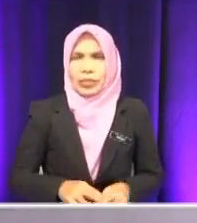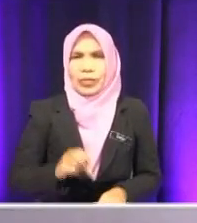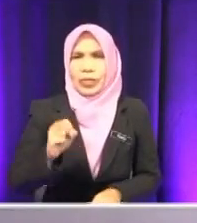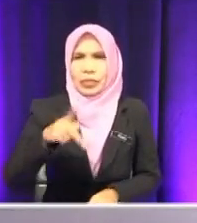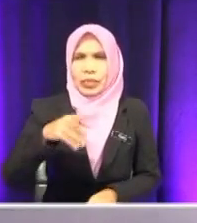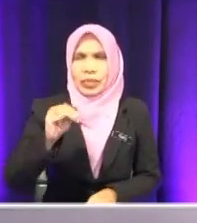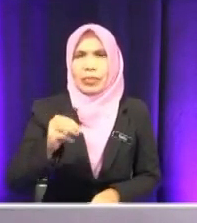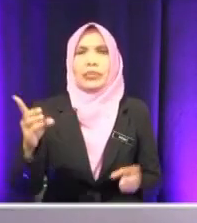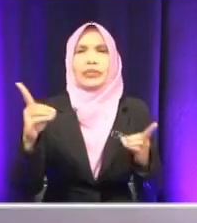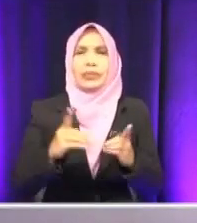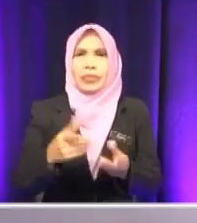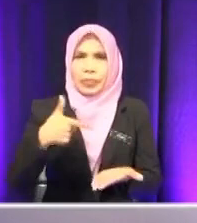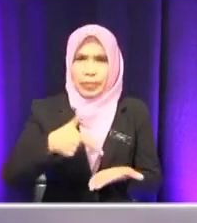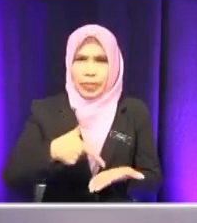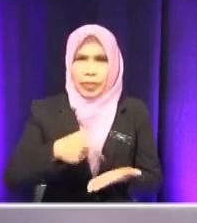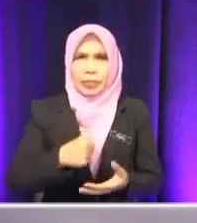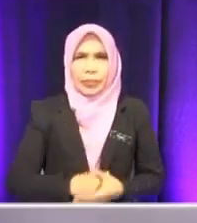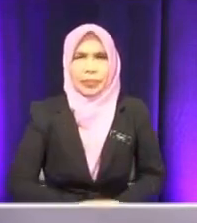dan salam sejahtera